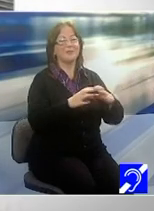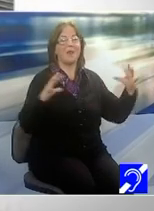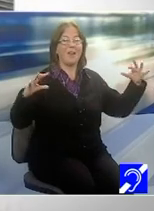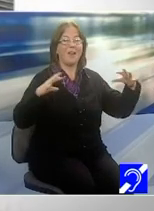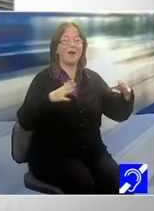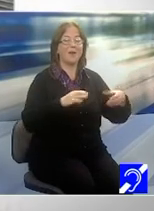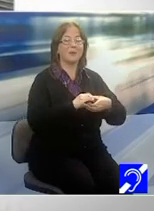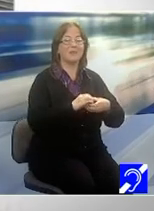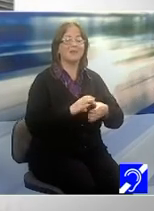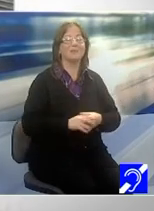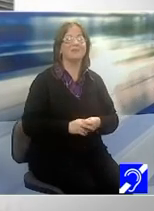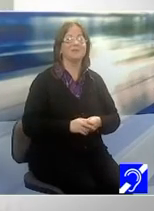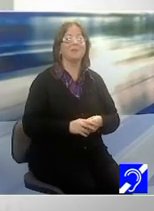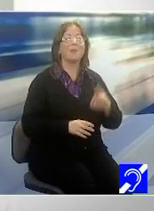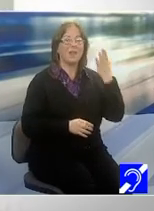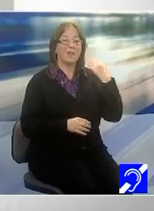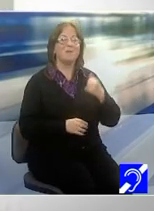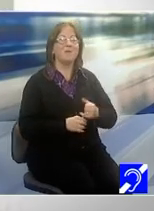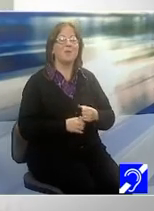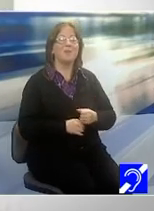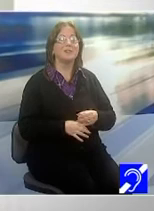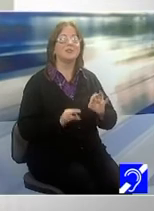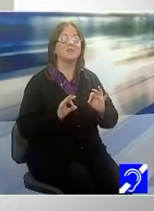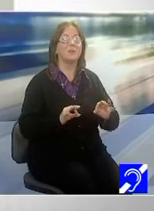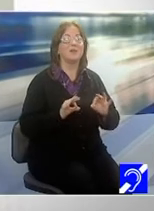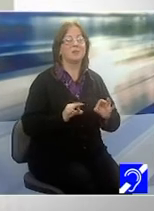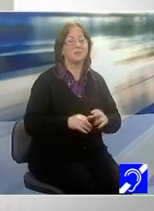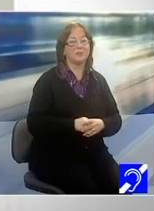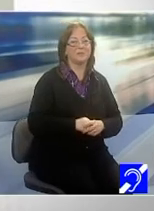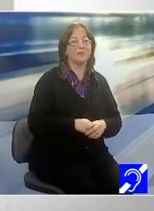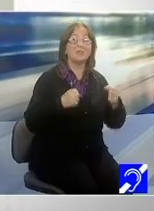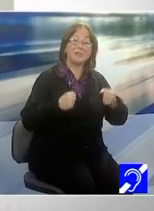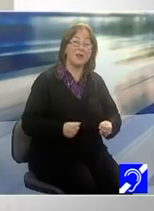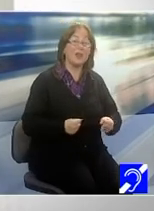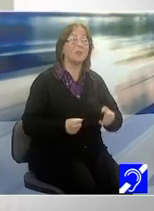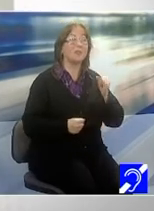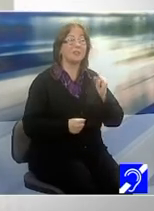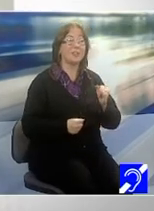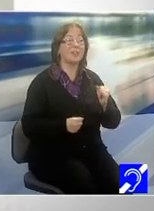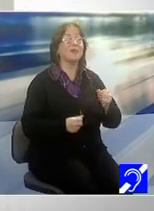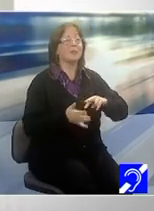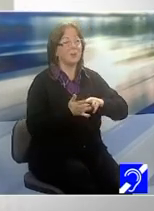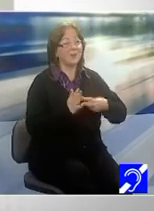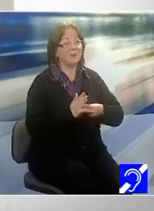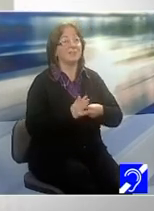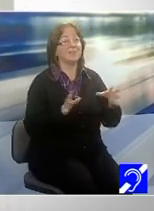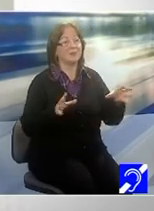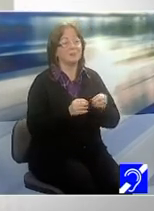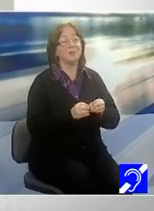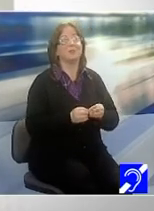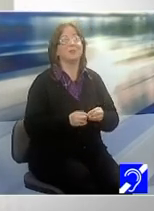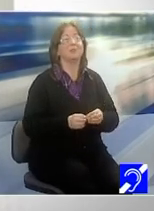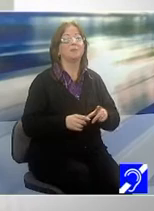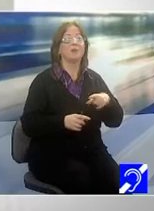da. Da, a fost un lucru care pare aproape imposibil. Uite că s-a întâmplat la Cluj și a fost